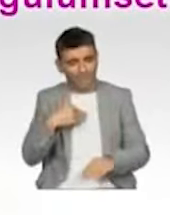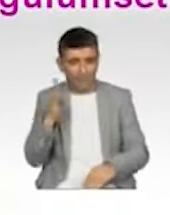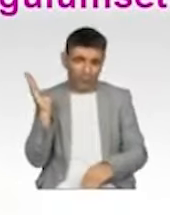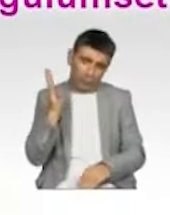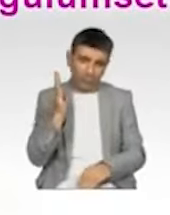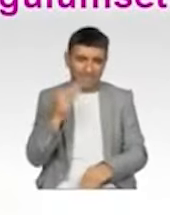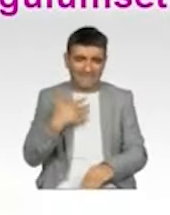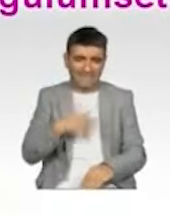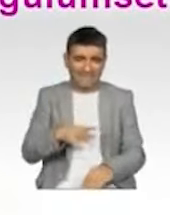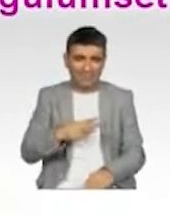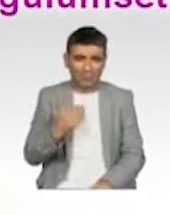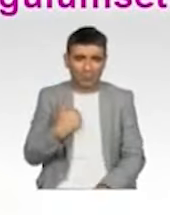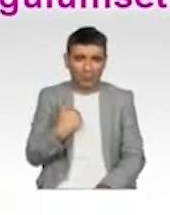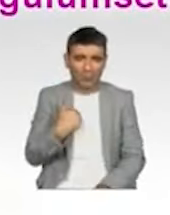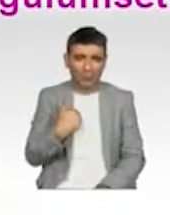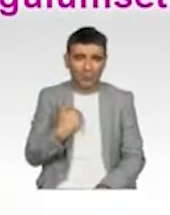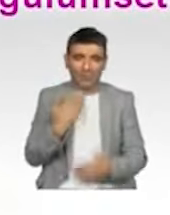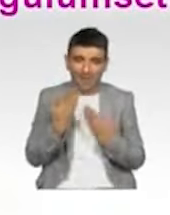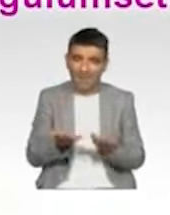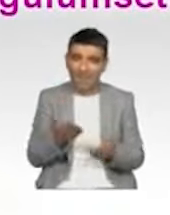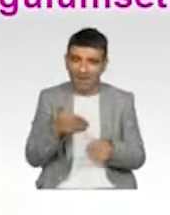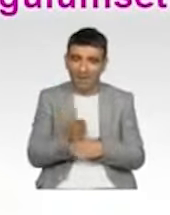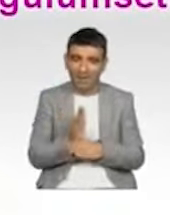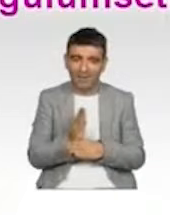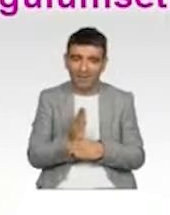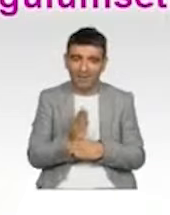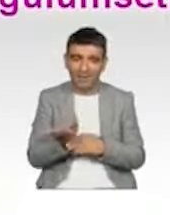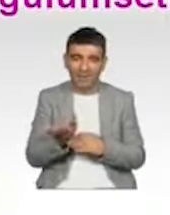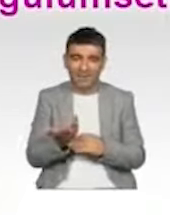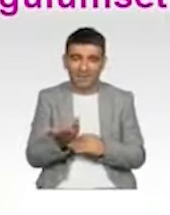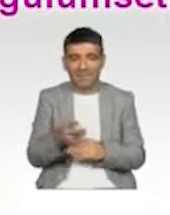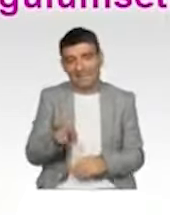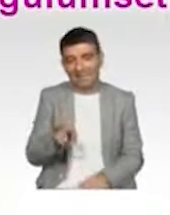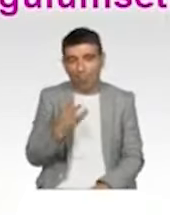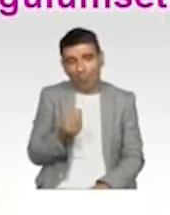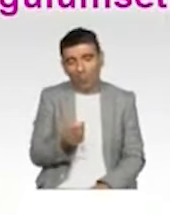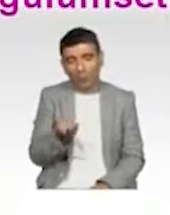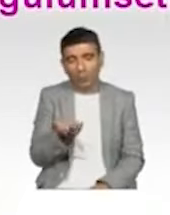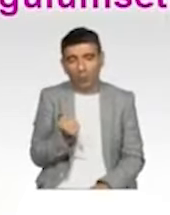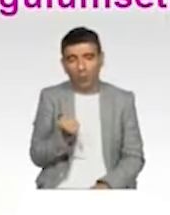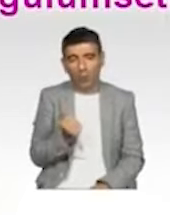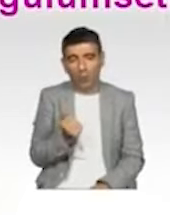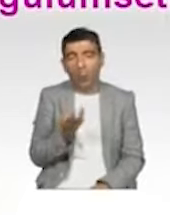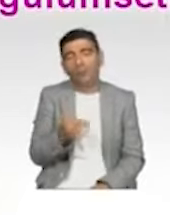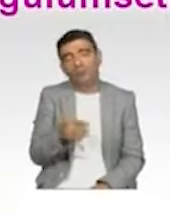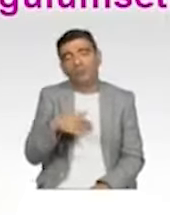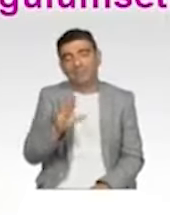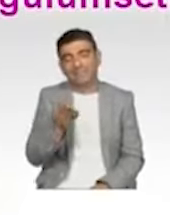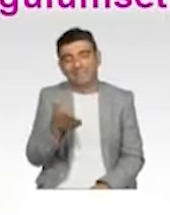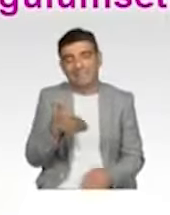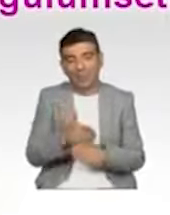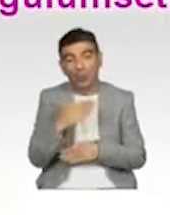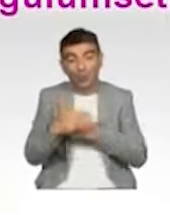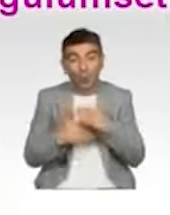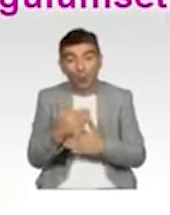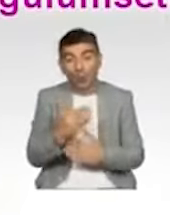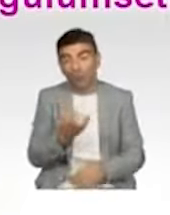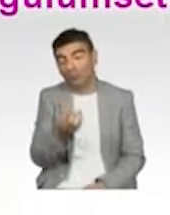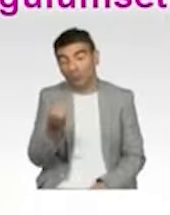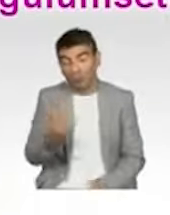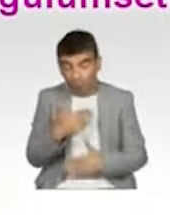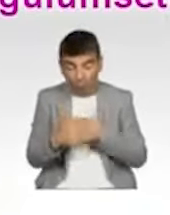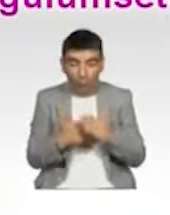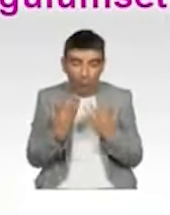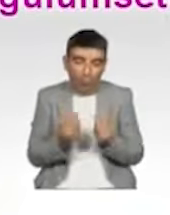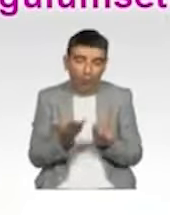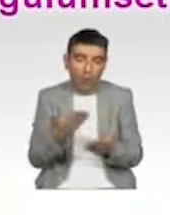Ama böylesiniz yani. Evet çocuğum haklısın falan olduğunuz oluyor yani. Olmuyor değil. Gerçekçi olalım. Bunu ikiz anneleri çok iyi